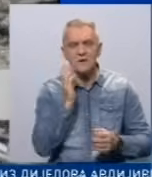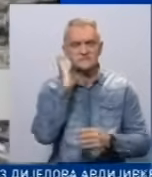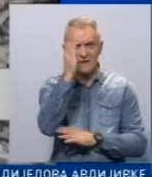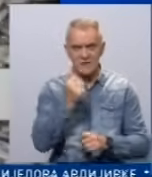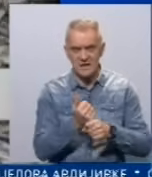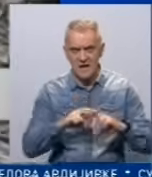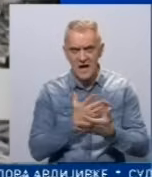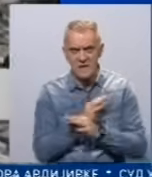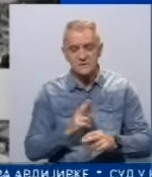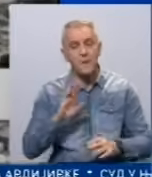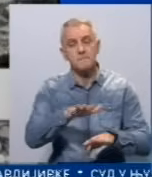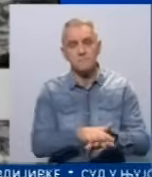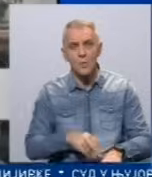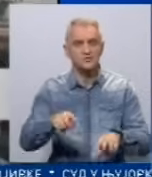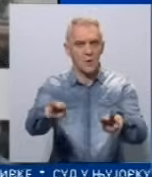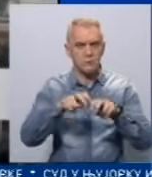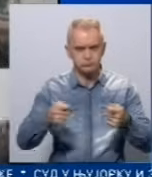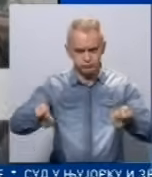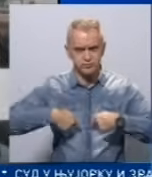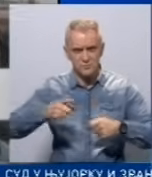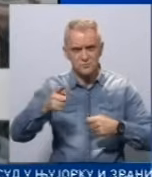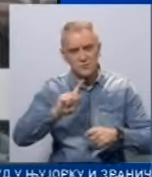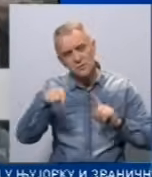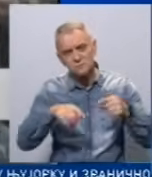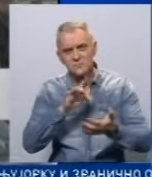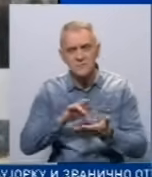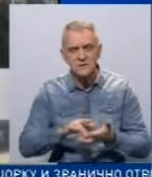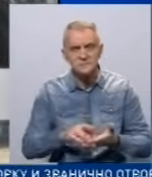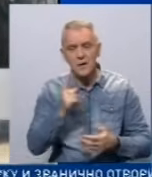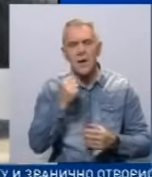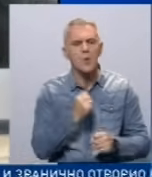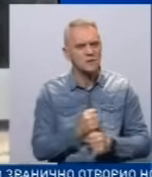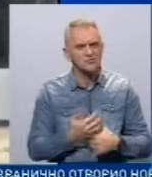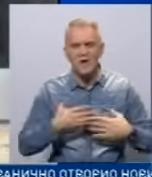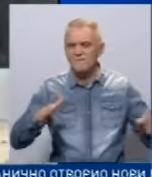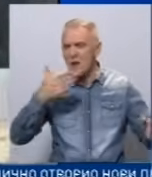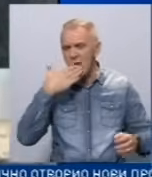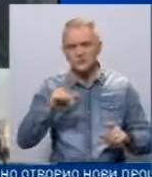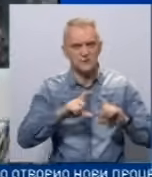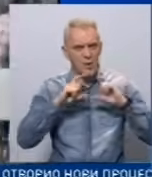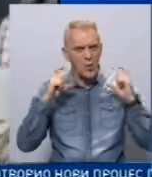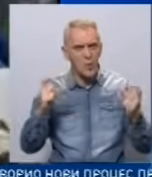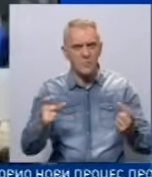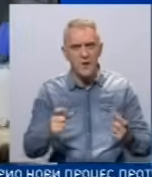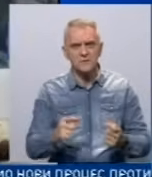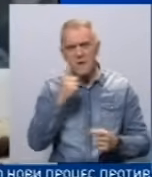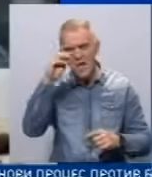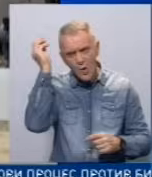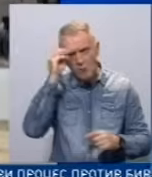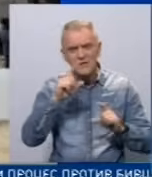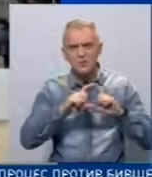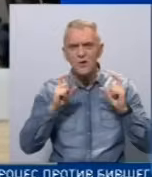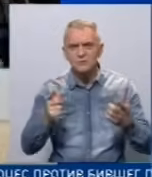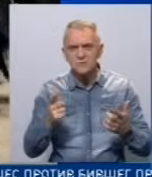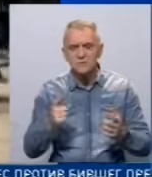su počele sa povlačenjem iz pojedinih mjesta. Osim zauzimanja kopna, načinjena je velika šteta svim objektima, uključujući obrazovne ustanove.